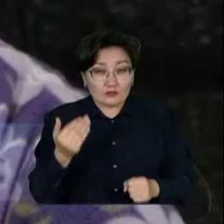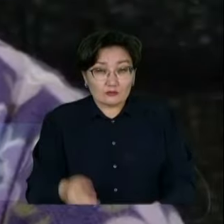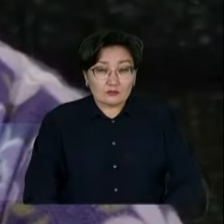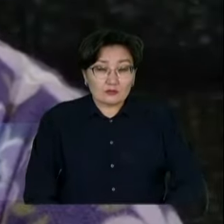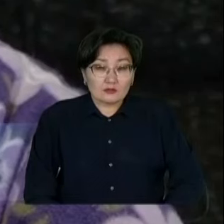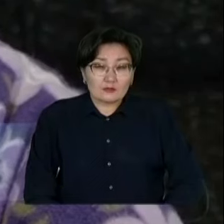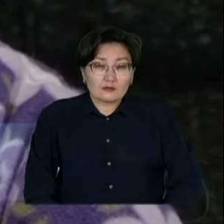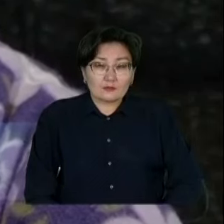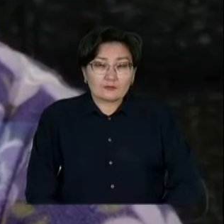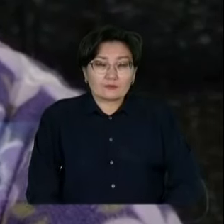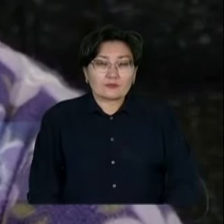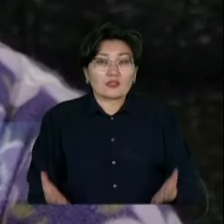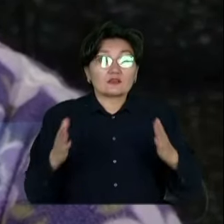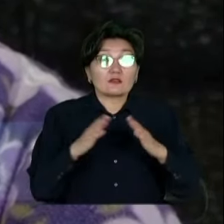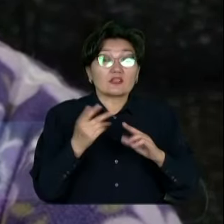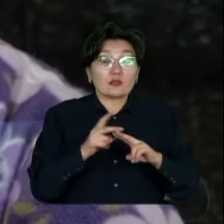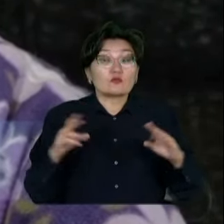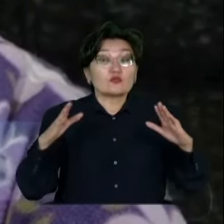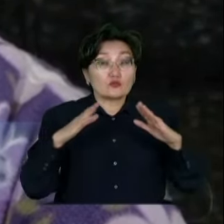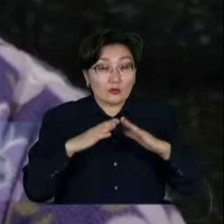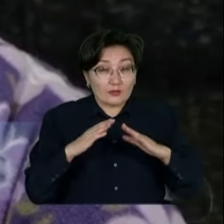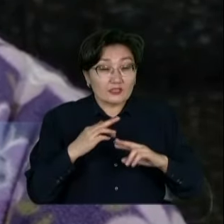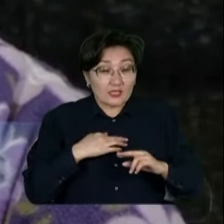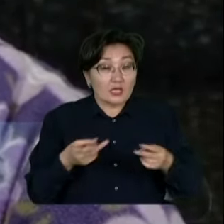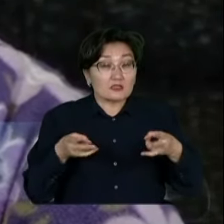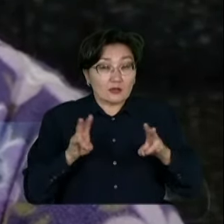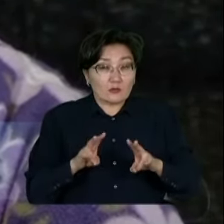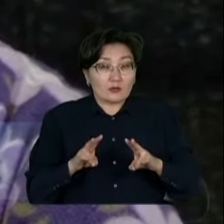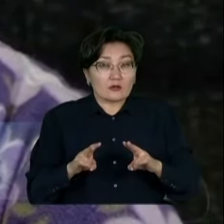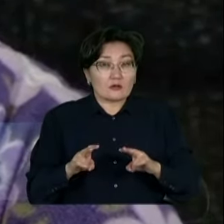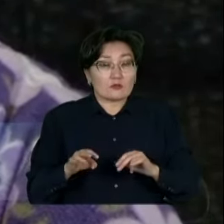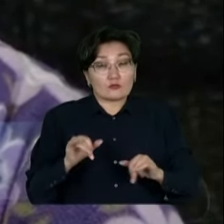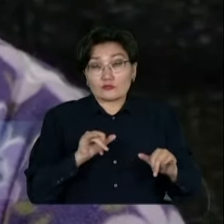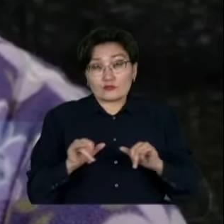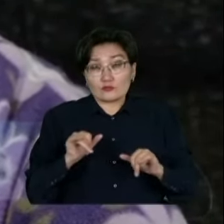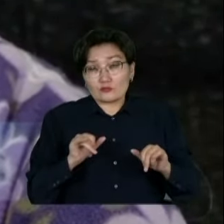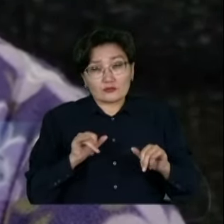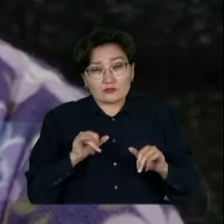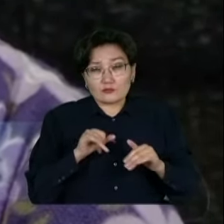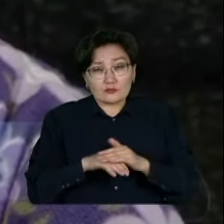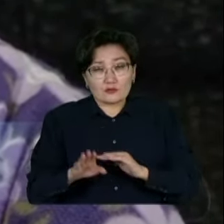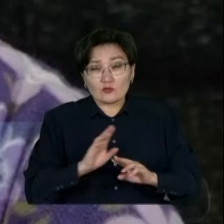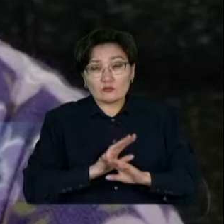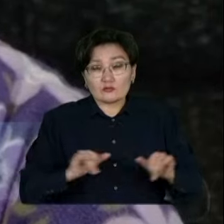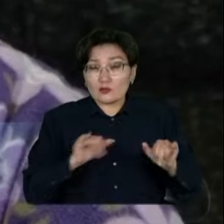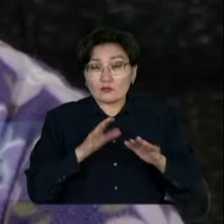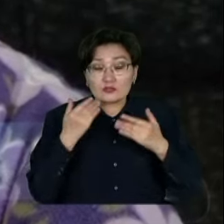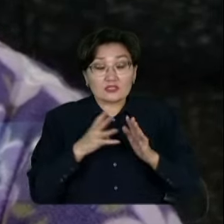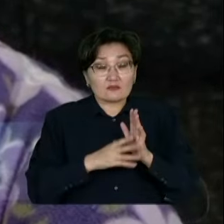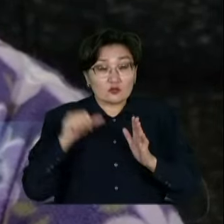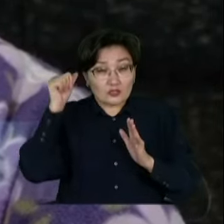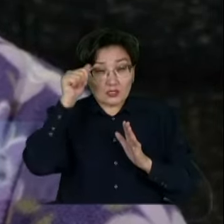А в домике так и осталось. Просто идти больше некуда. Ну, 90-е годы,